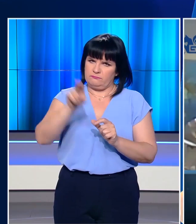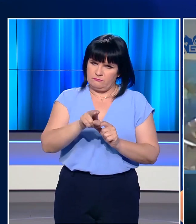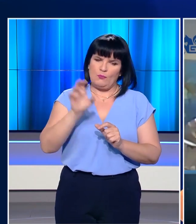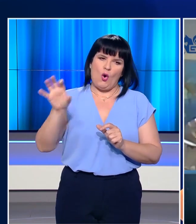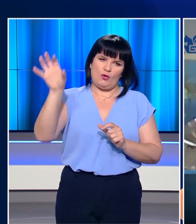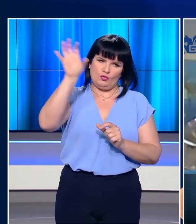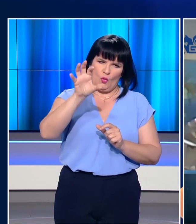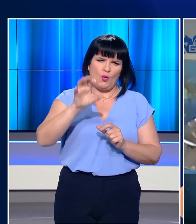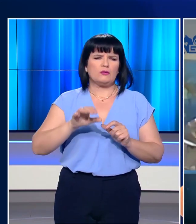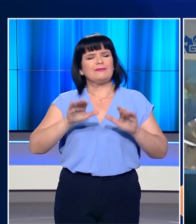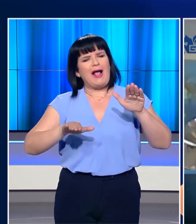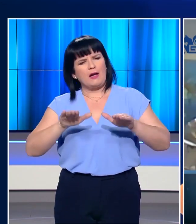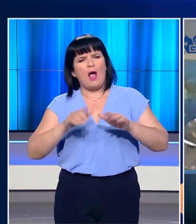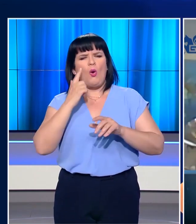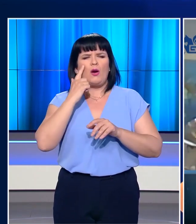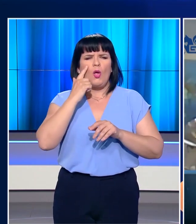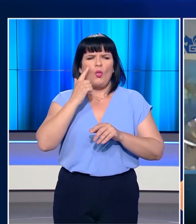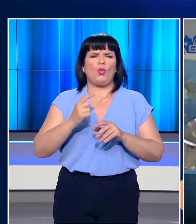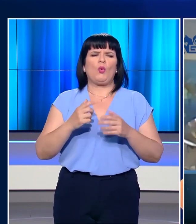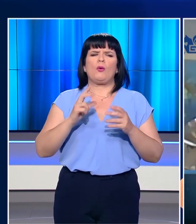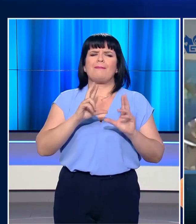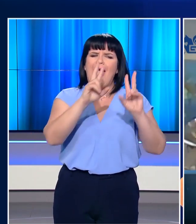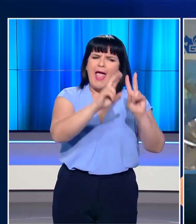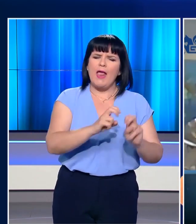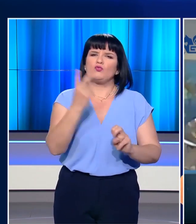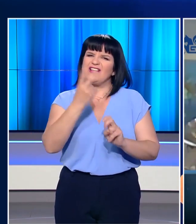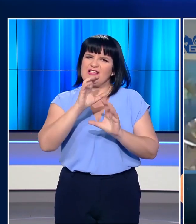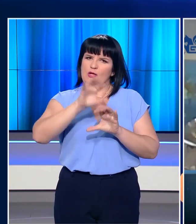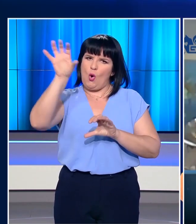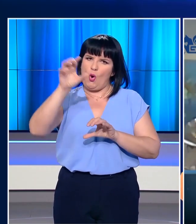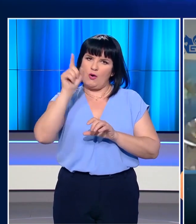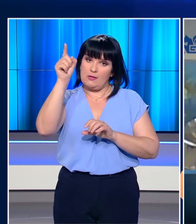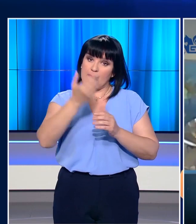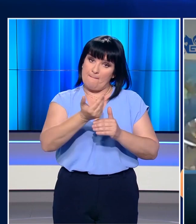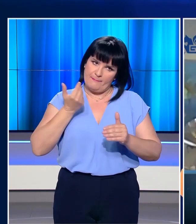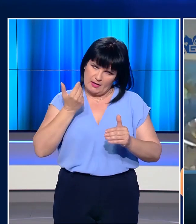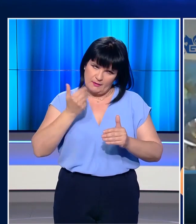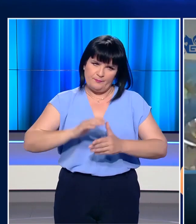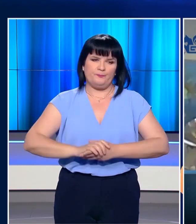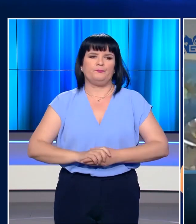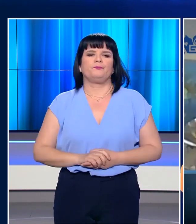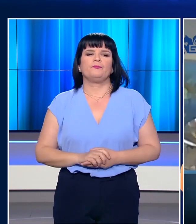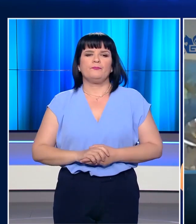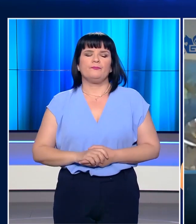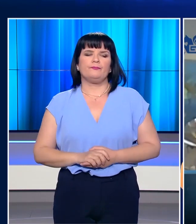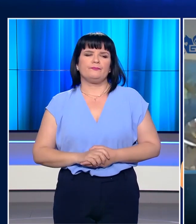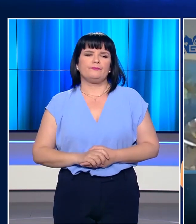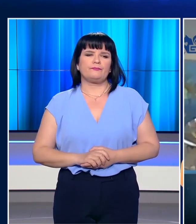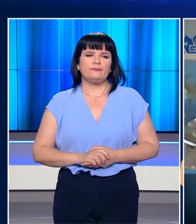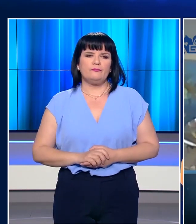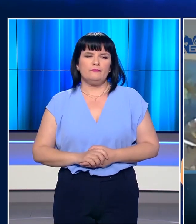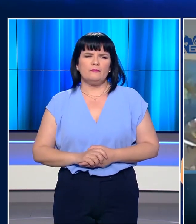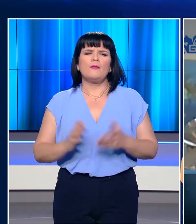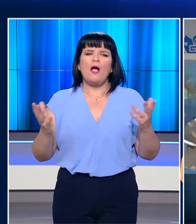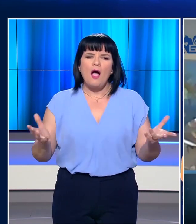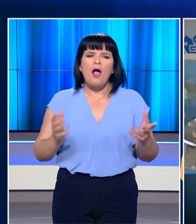regions. Now, this can be done under a variety of test regimes or it can be done if two countries are